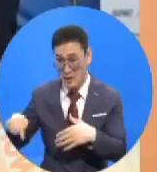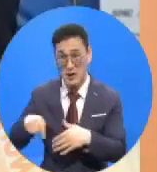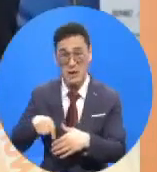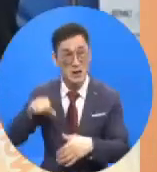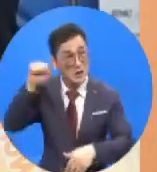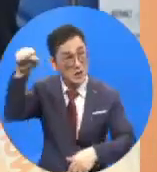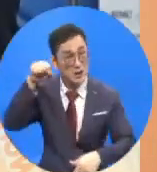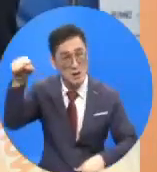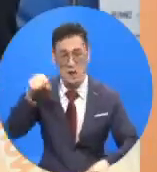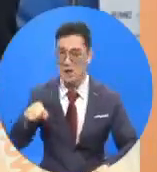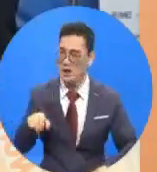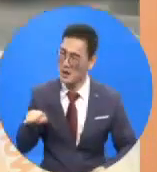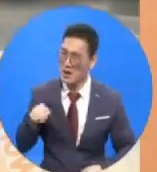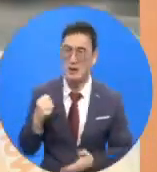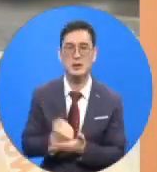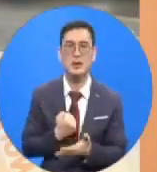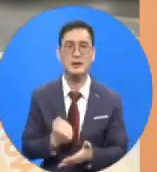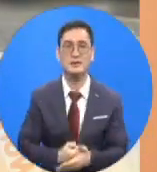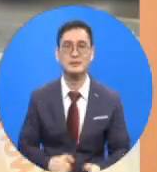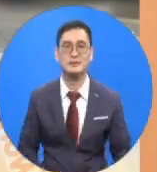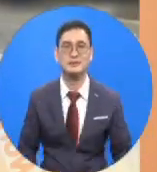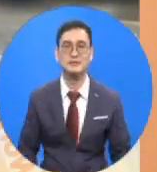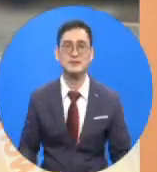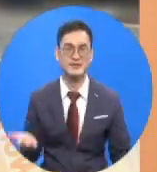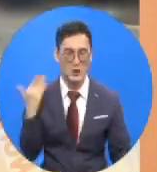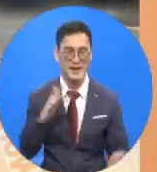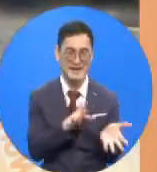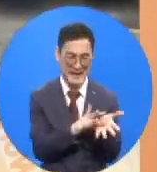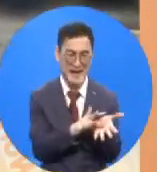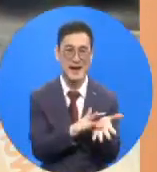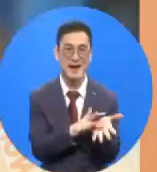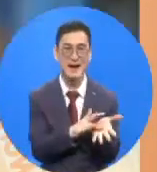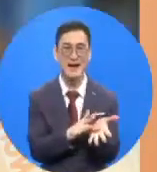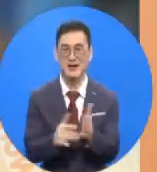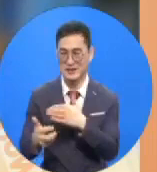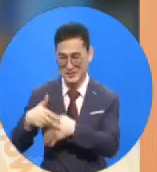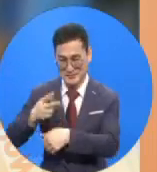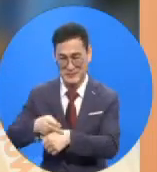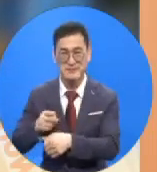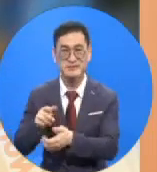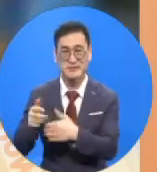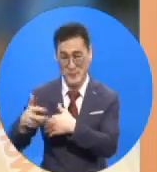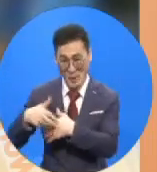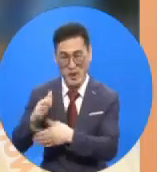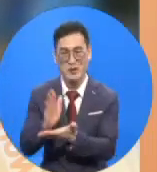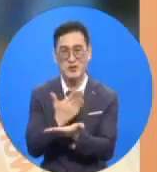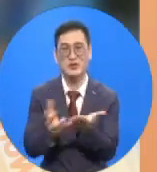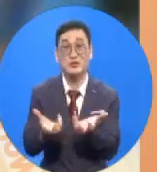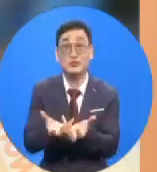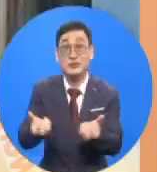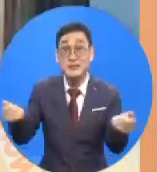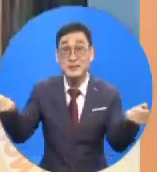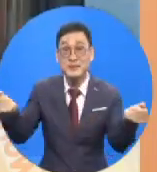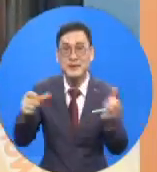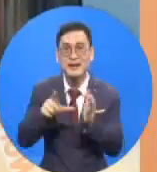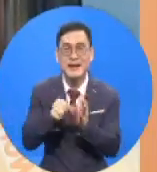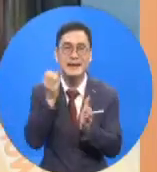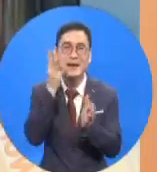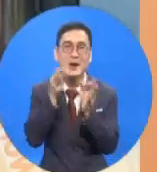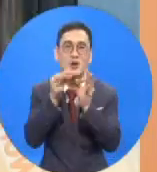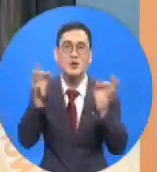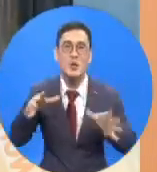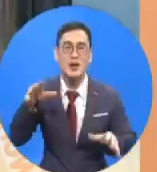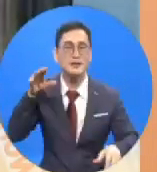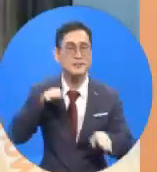우리 개선하고 의약분업이 있을 때 그때 4개월 파업을 했던 걸 알고 있어요 그때도 사실은 뭐 굉장히 심각해 지만 그 때는